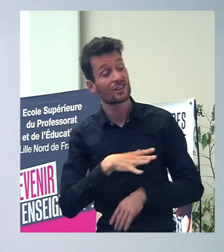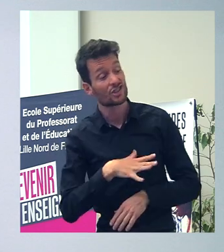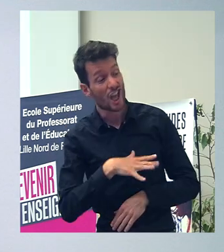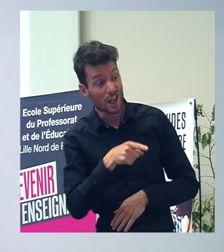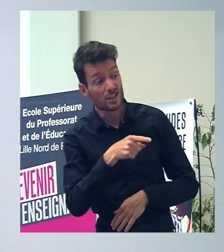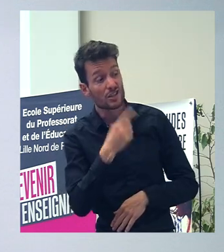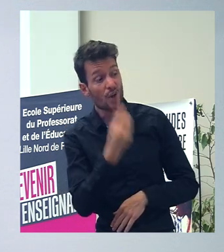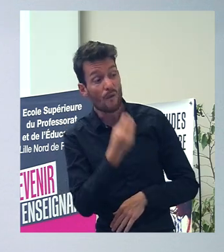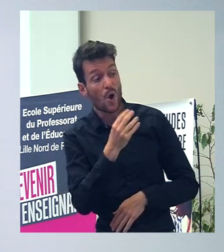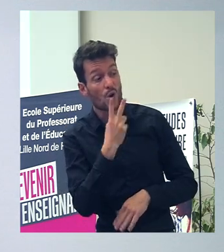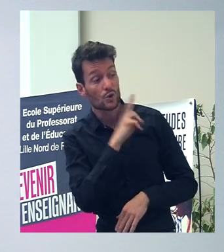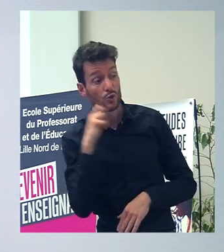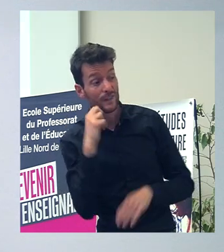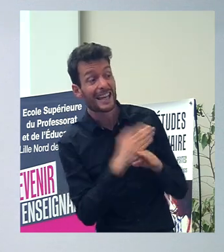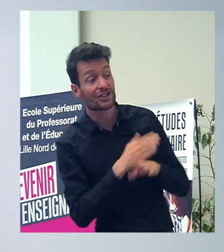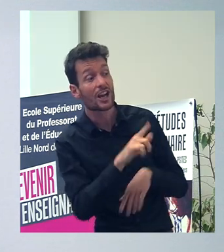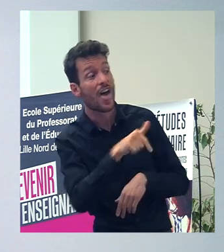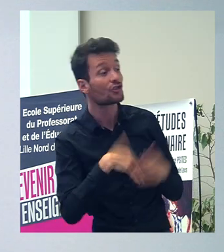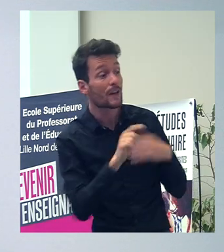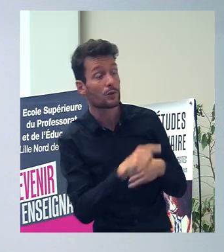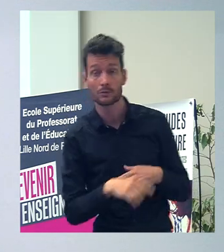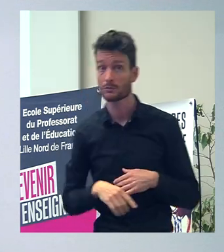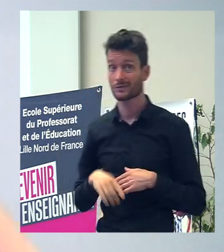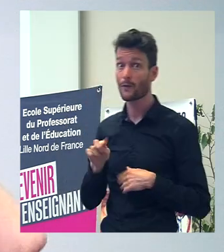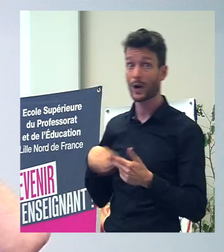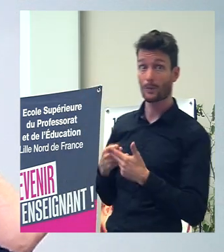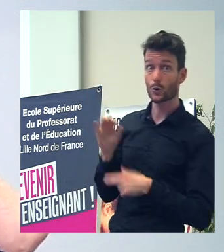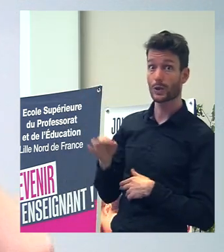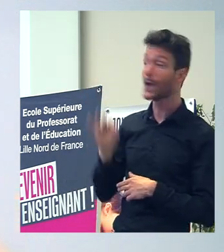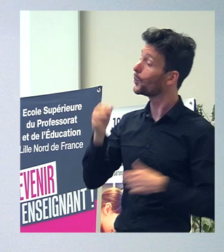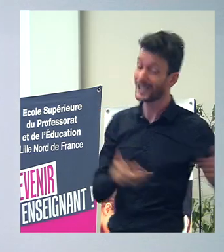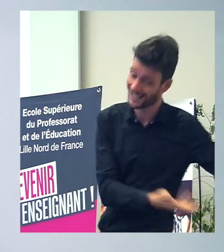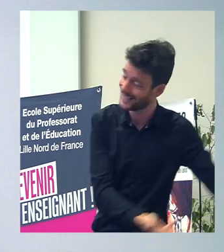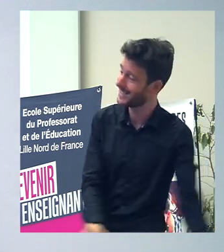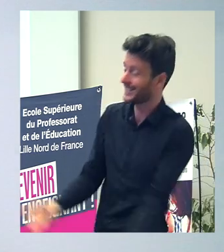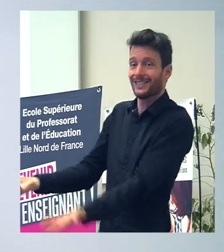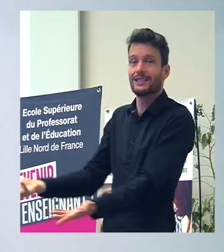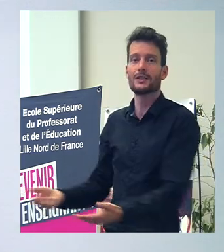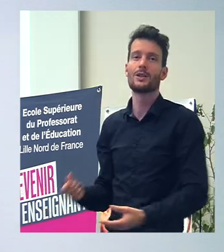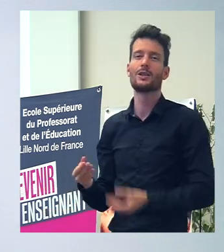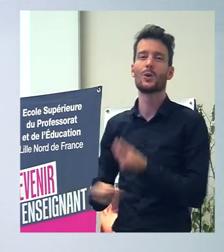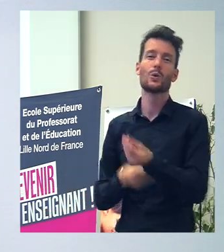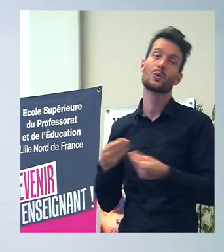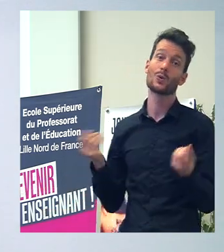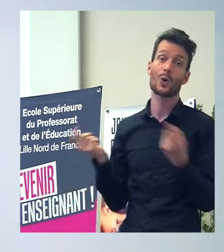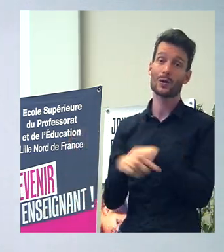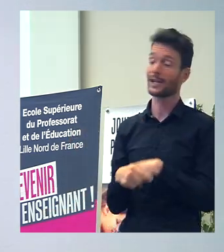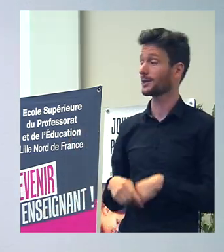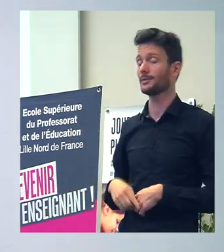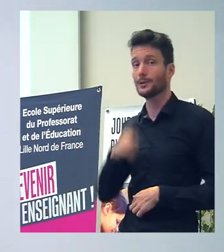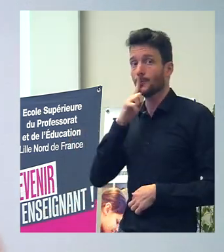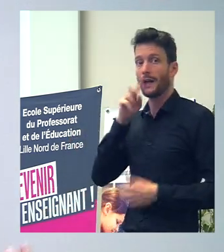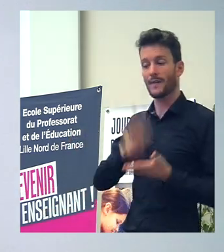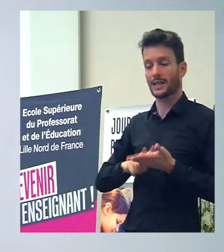juif, est-ce que je dois leur dire « oui, il est là, je vous le présente ». Ou est-ce qu'au contraire, je leur cache la